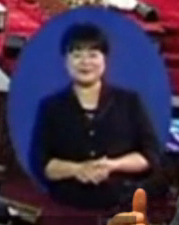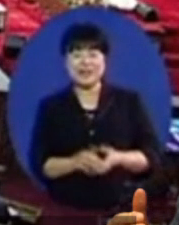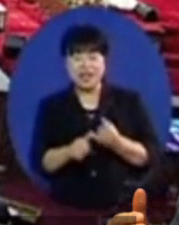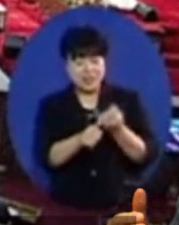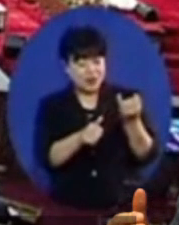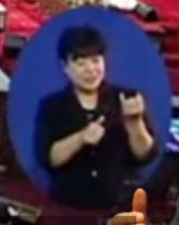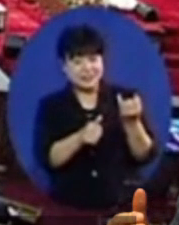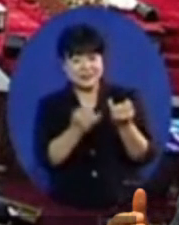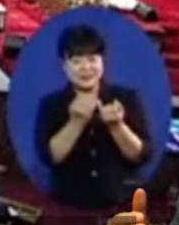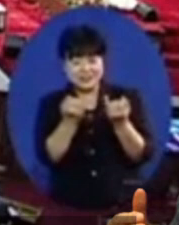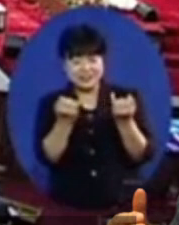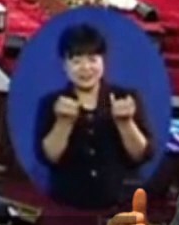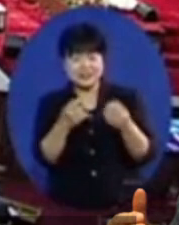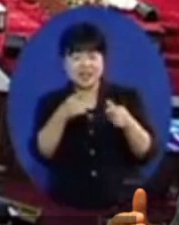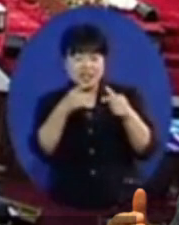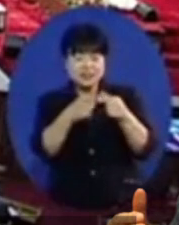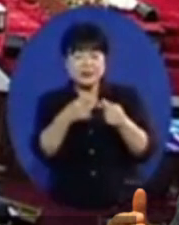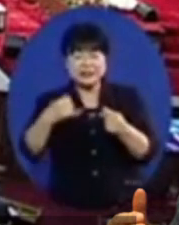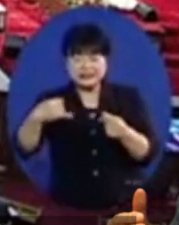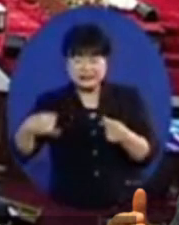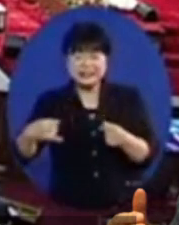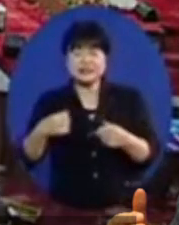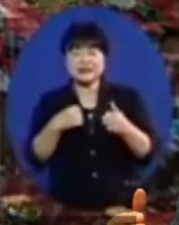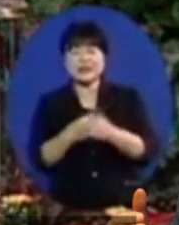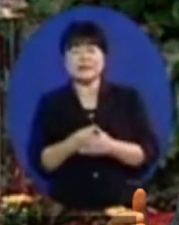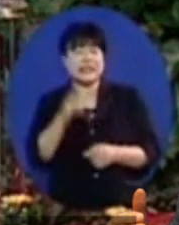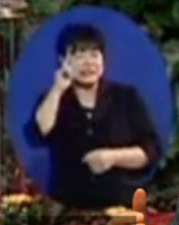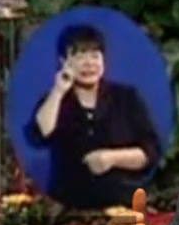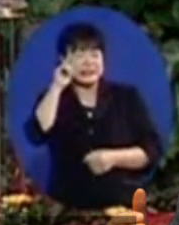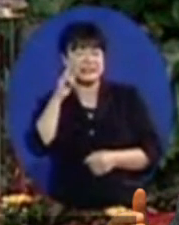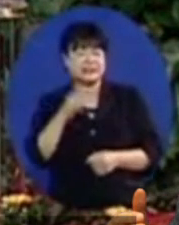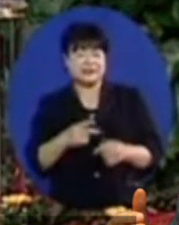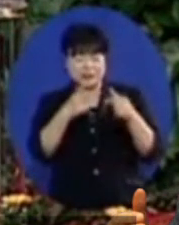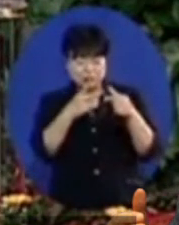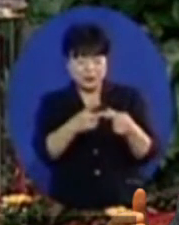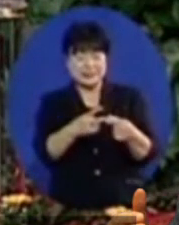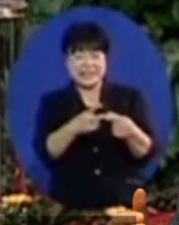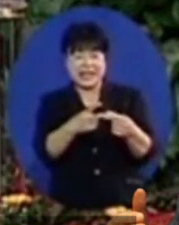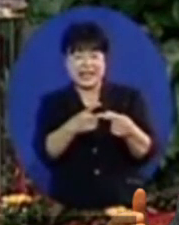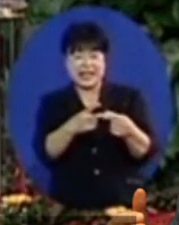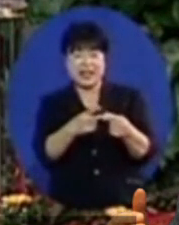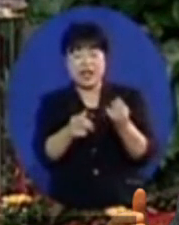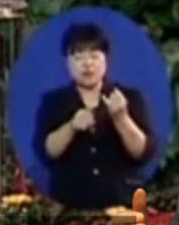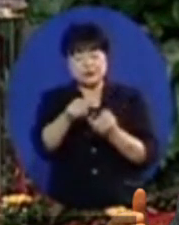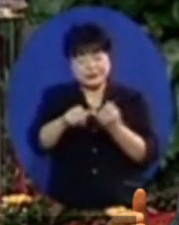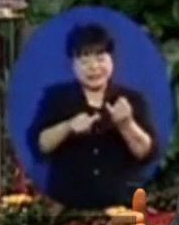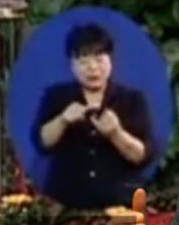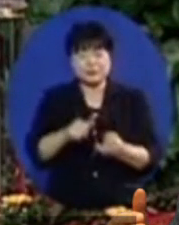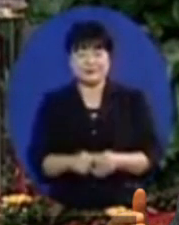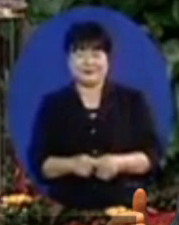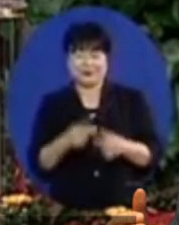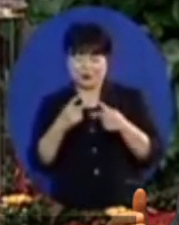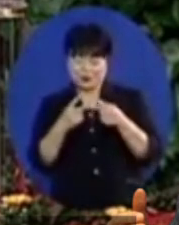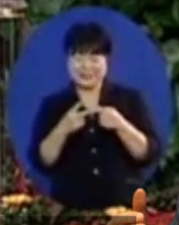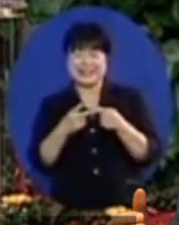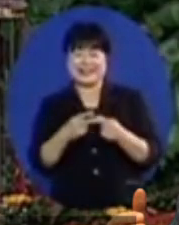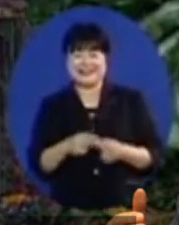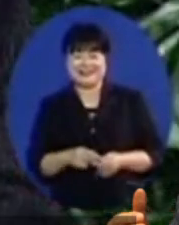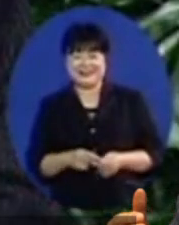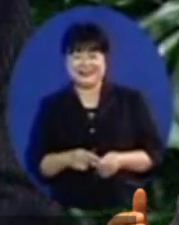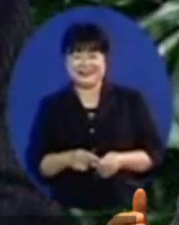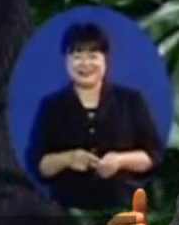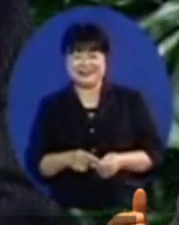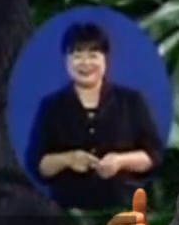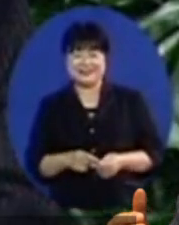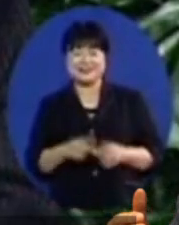여자들은 첫 번째가 자녀 문제이며 그 다음이 부부 싸움이라는 것입니다. 역시 부부